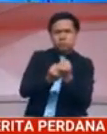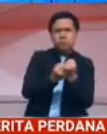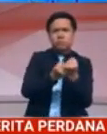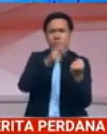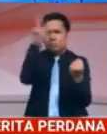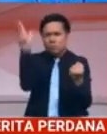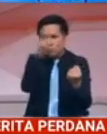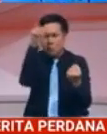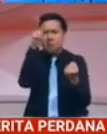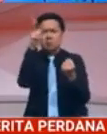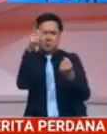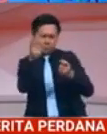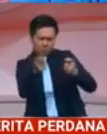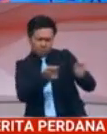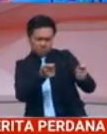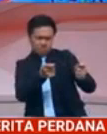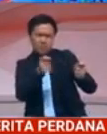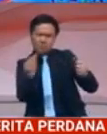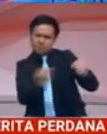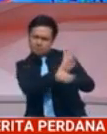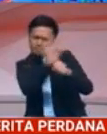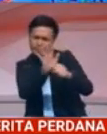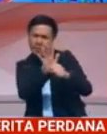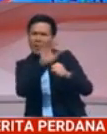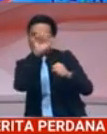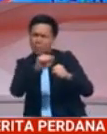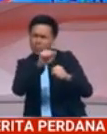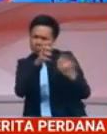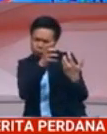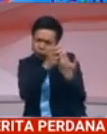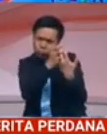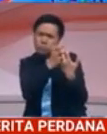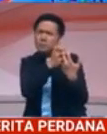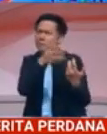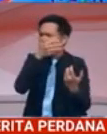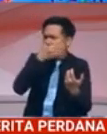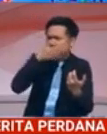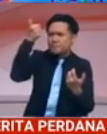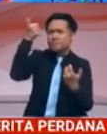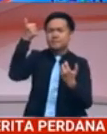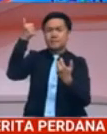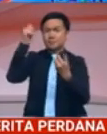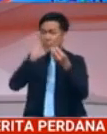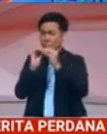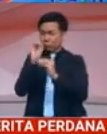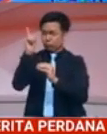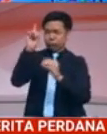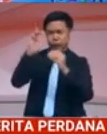dengan berkesan dan dikatakan antara yang terbaik di dunia.